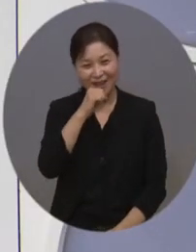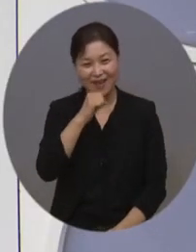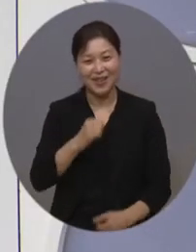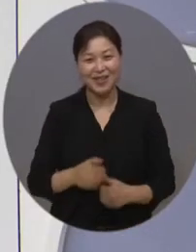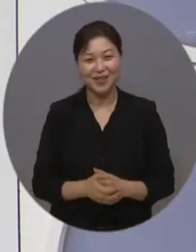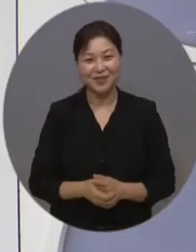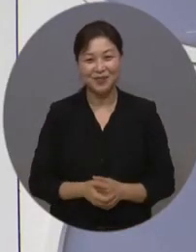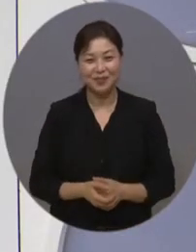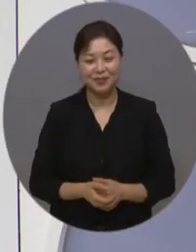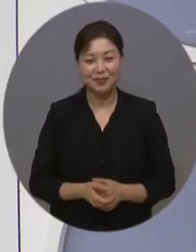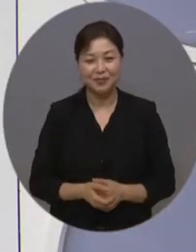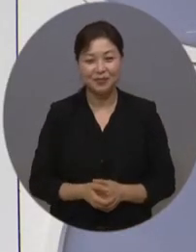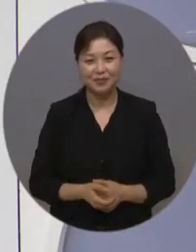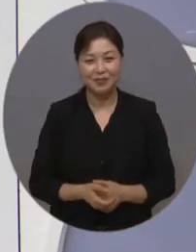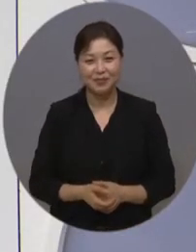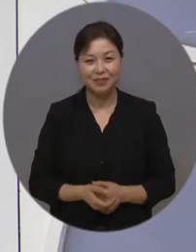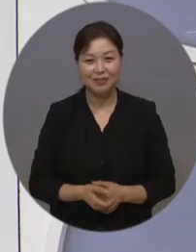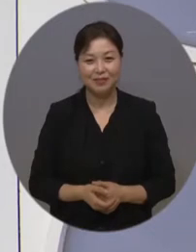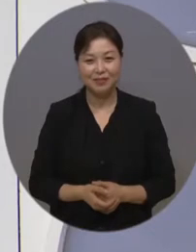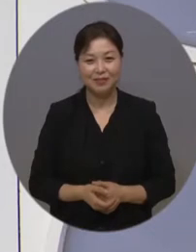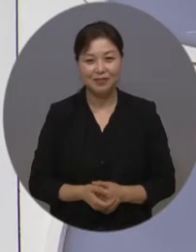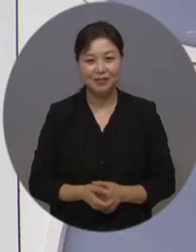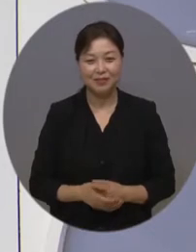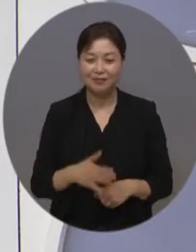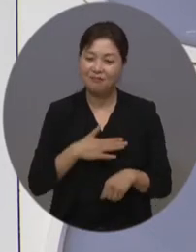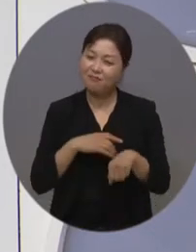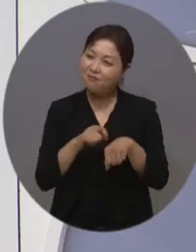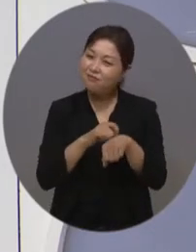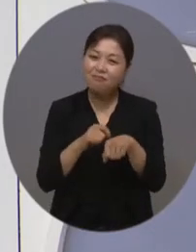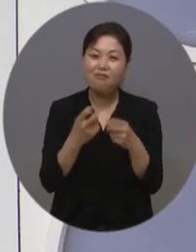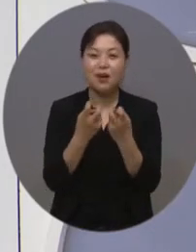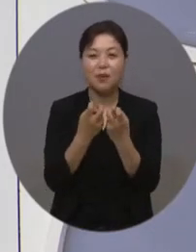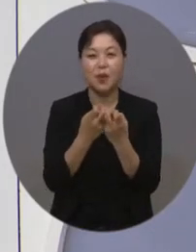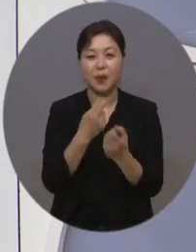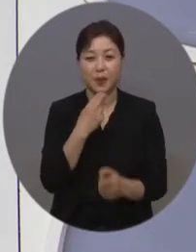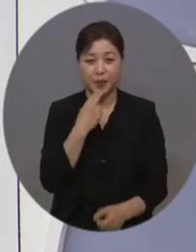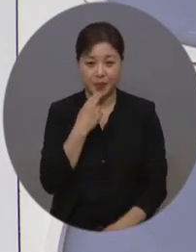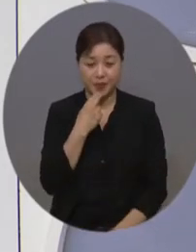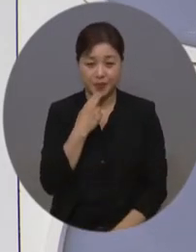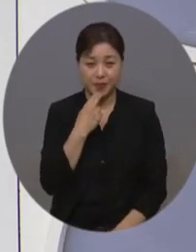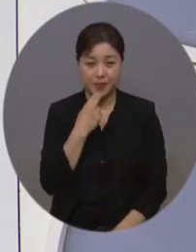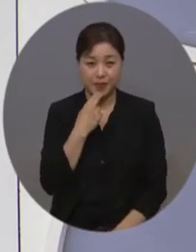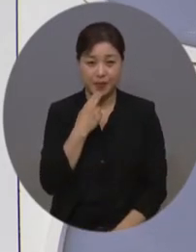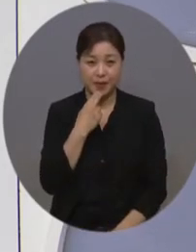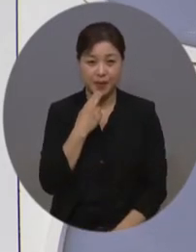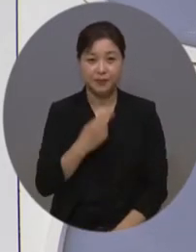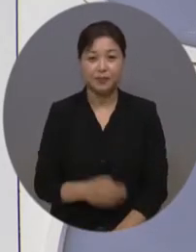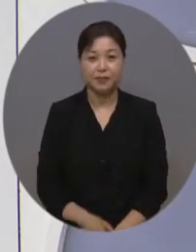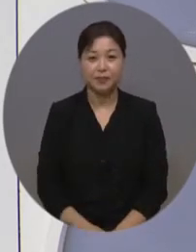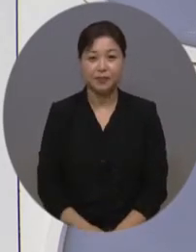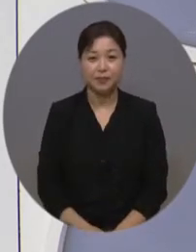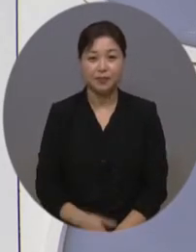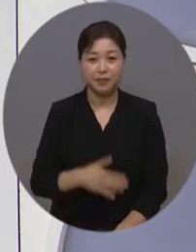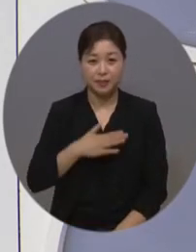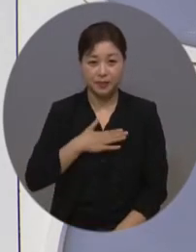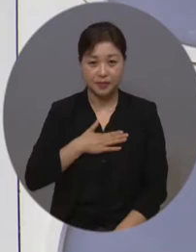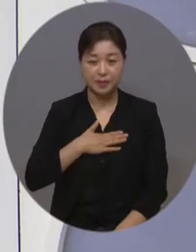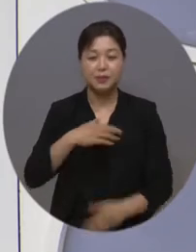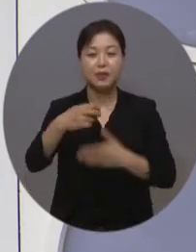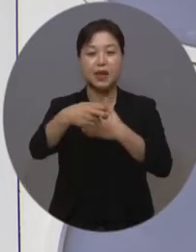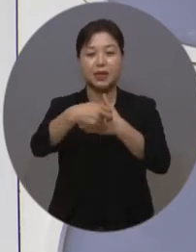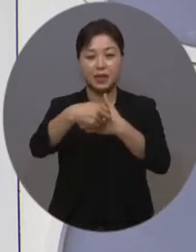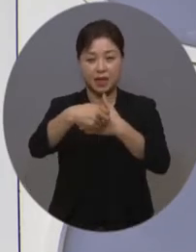좋습니다. 저는 뭐 특별한 방법은 없고요. 제가 의사